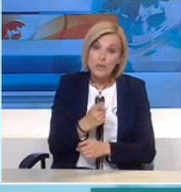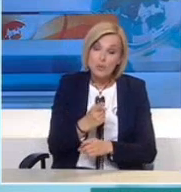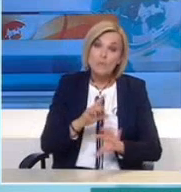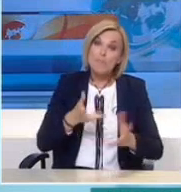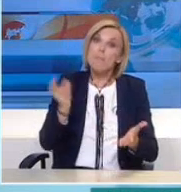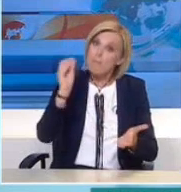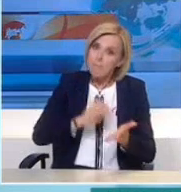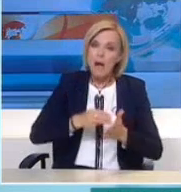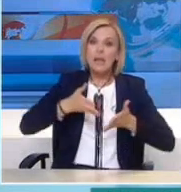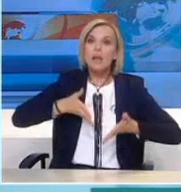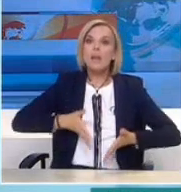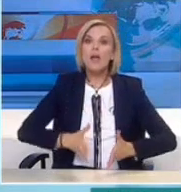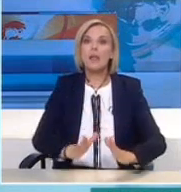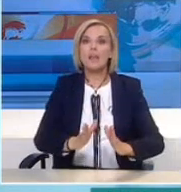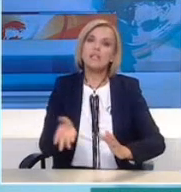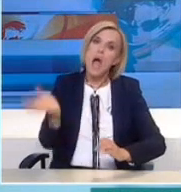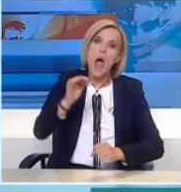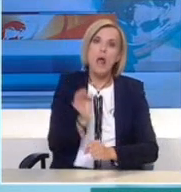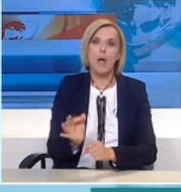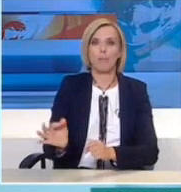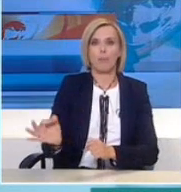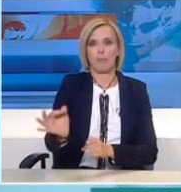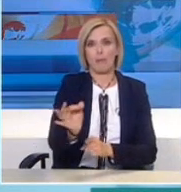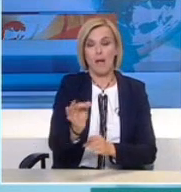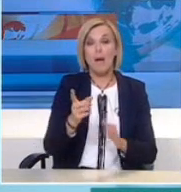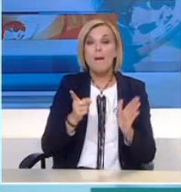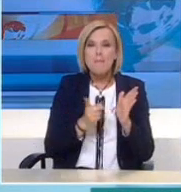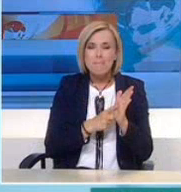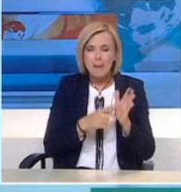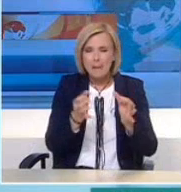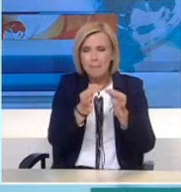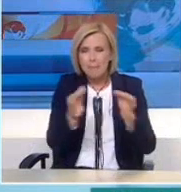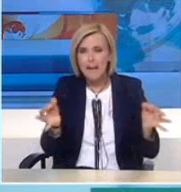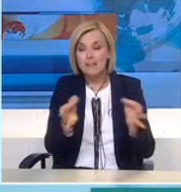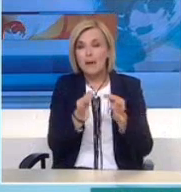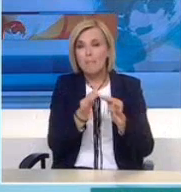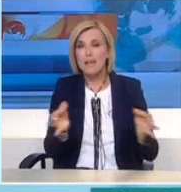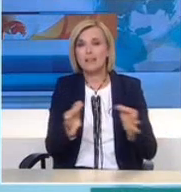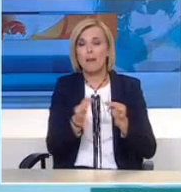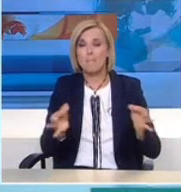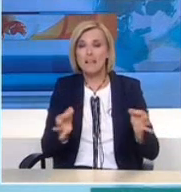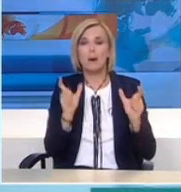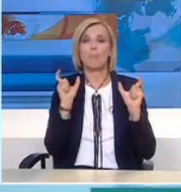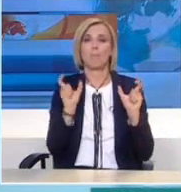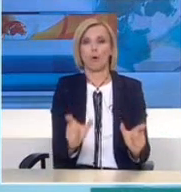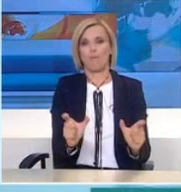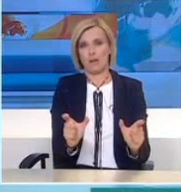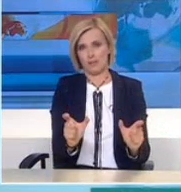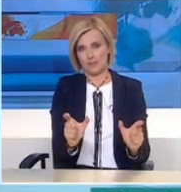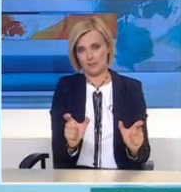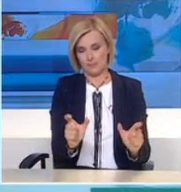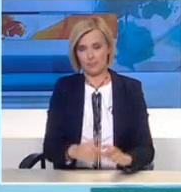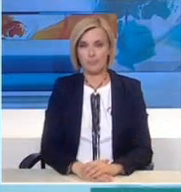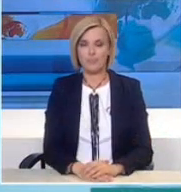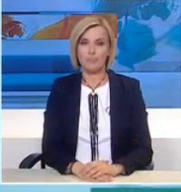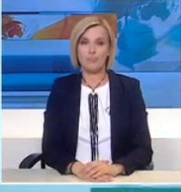γένεση σημαντικών επιδημιών εάν δεν υπάρχουν μέτρα ελέγχου της επιδημίας σε μια χώρα. Σχετικά με τη